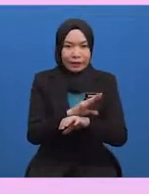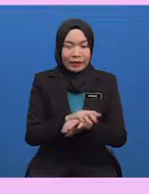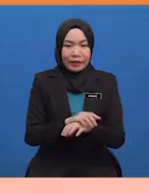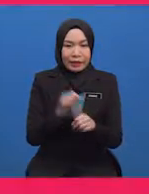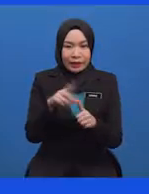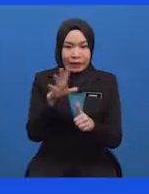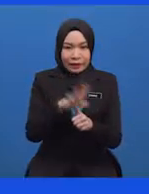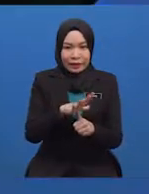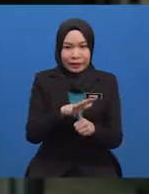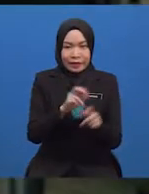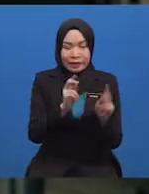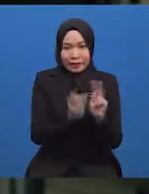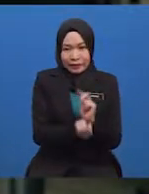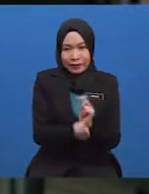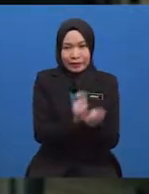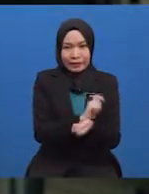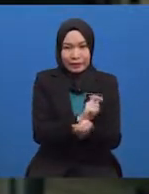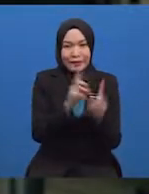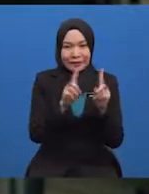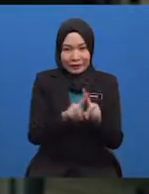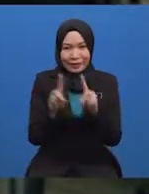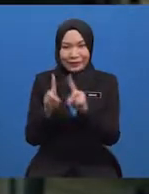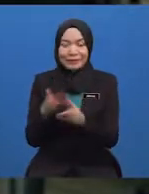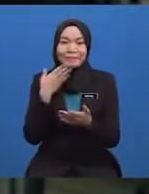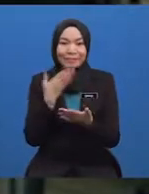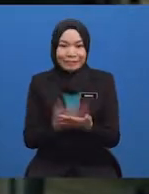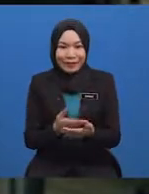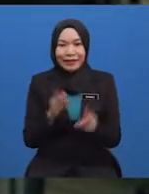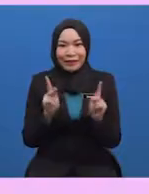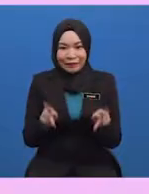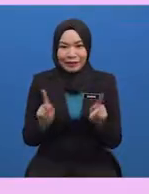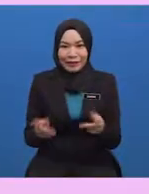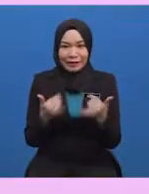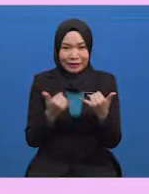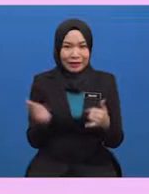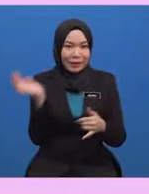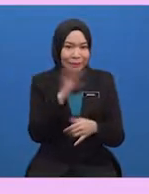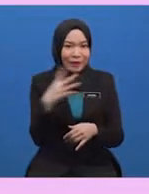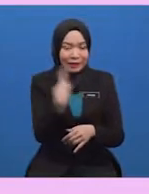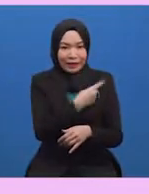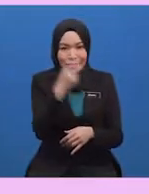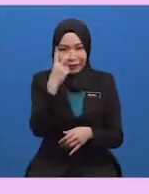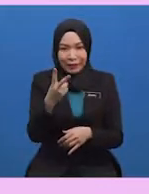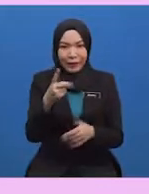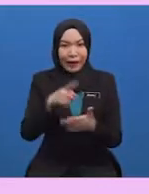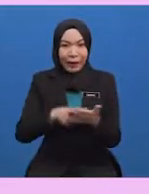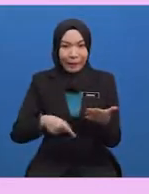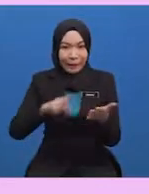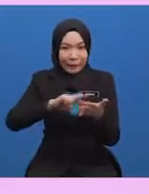desa. Baiklah para pelajar, sekarang mari kita lihat apakah yang dimaksudkan